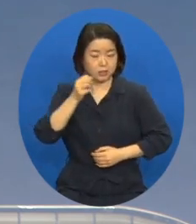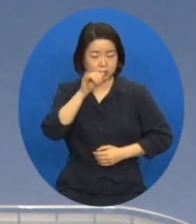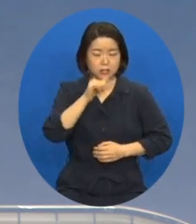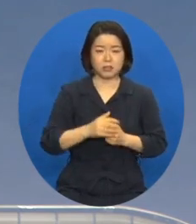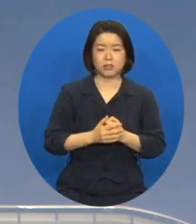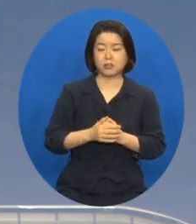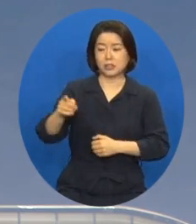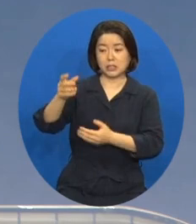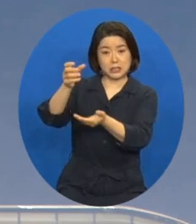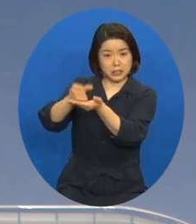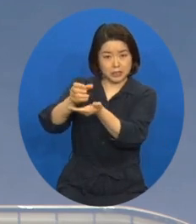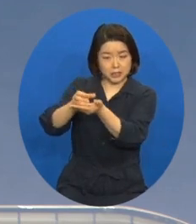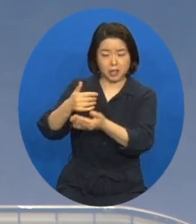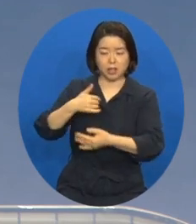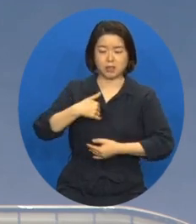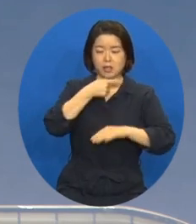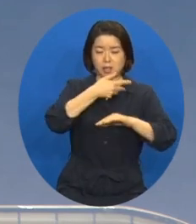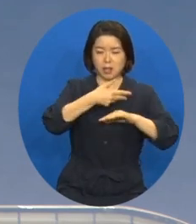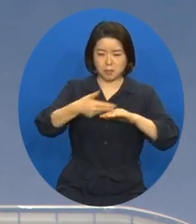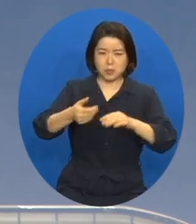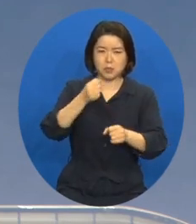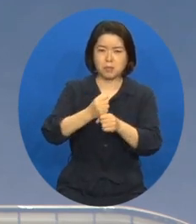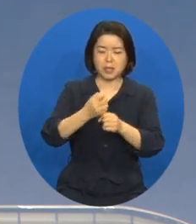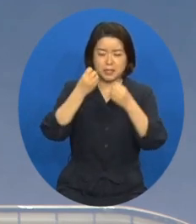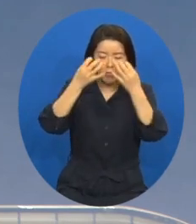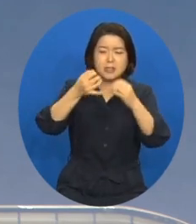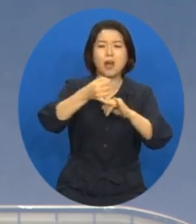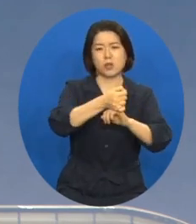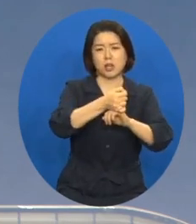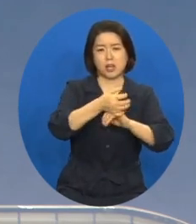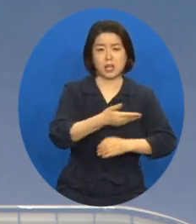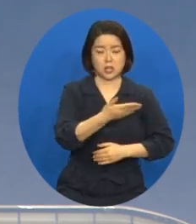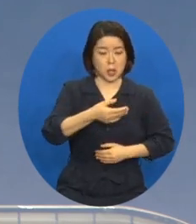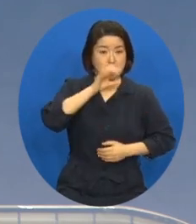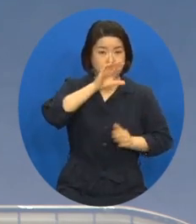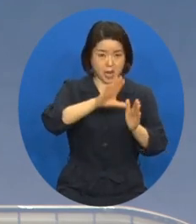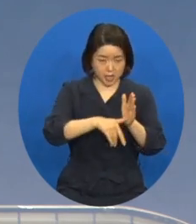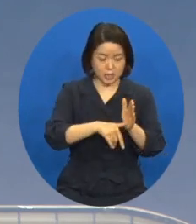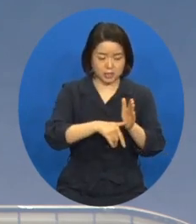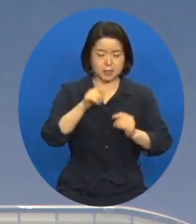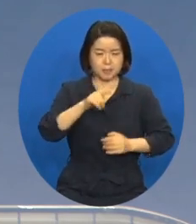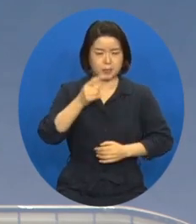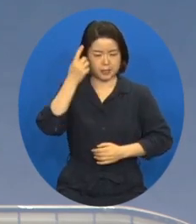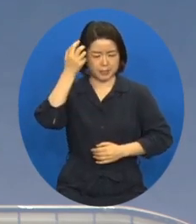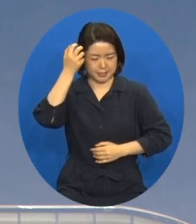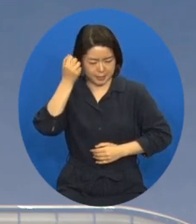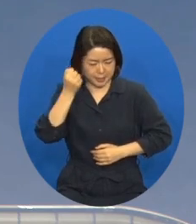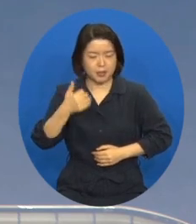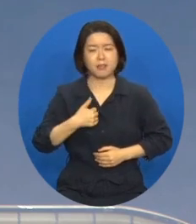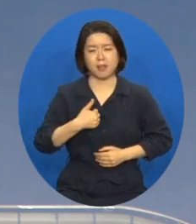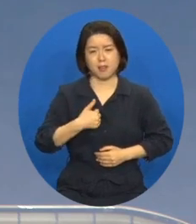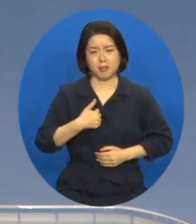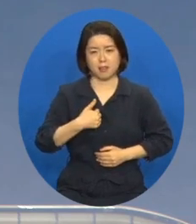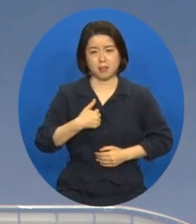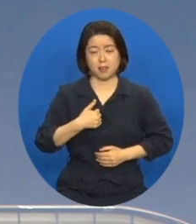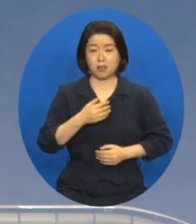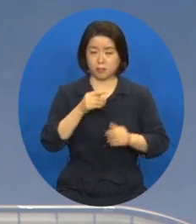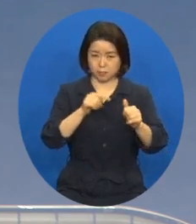이 잔은 내 피로 세운 새 언약이다. 너희가 마실 때마다 이것을 행하여 나를 기억하여라.